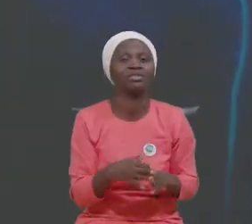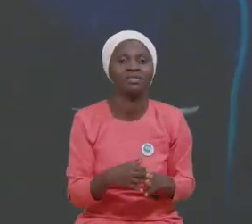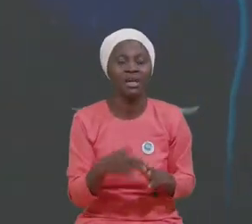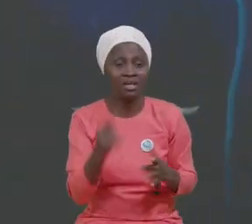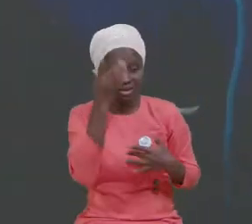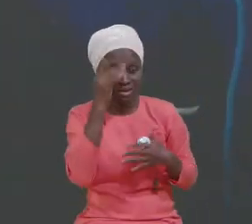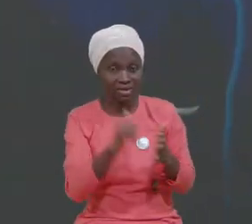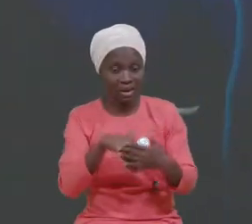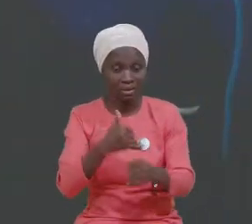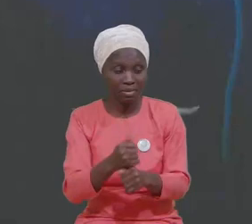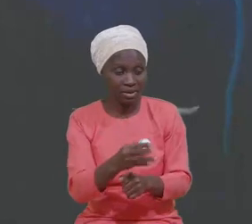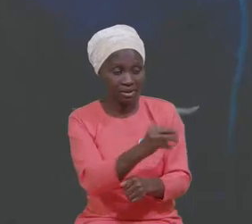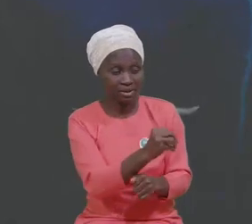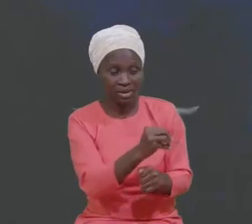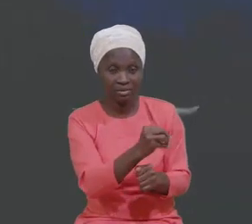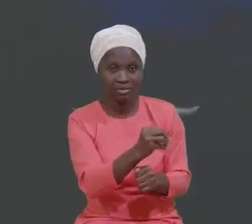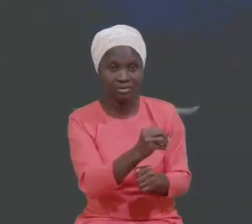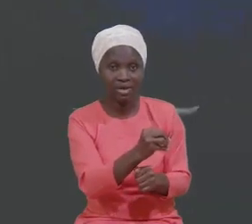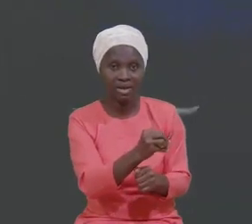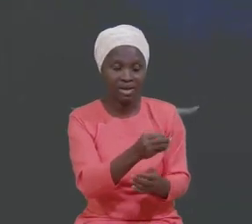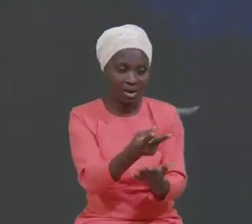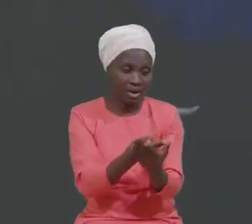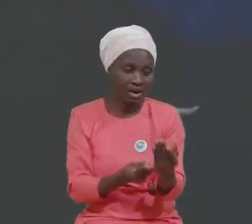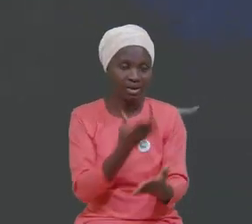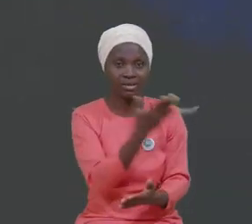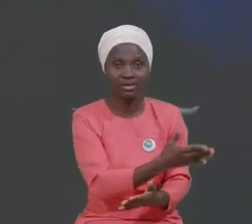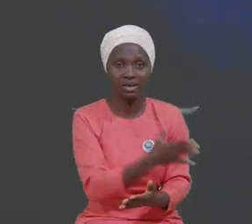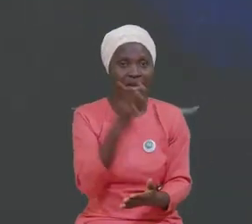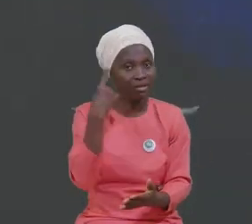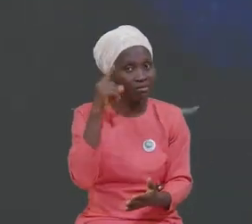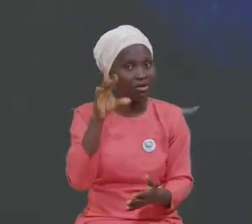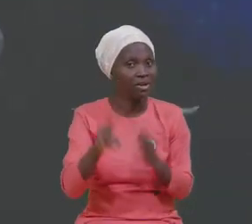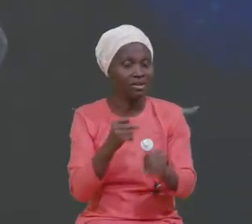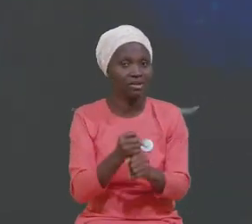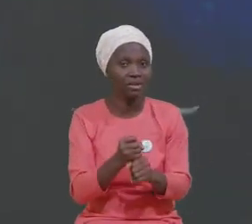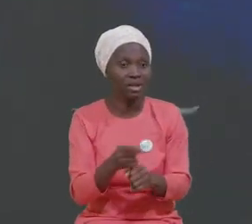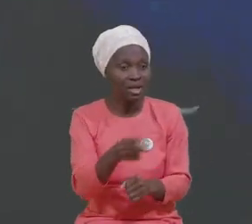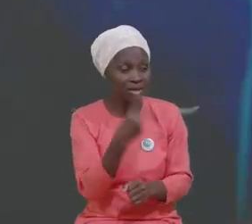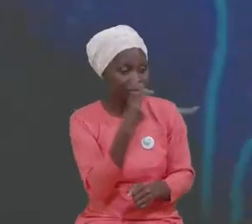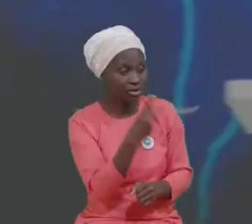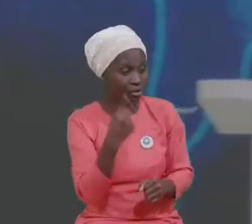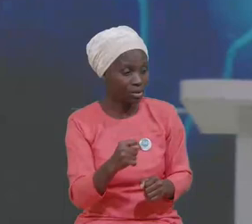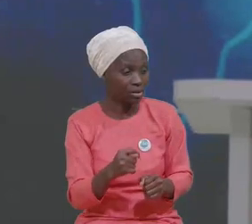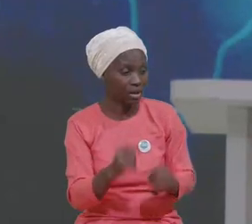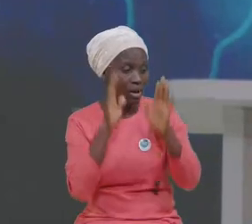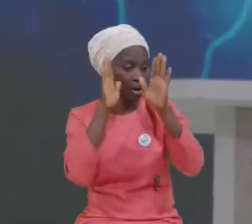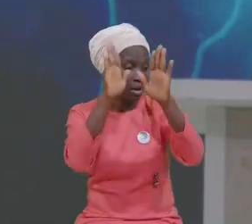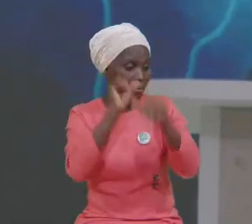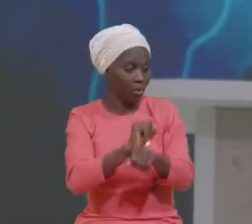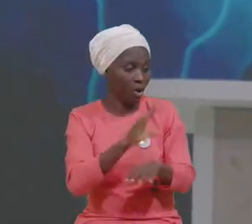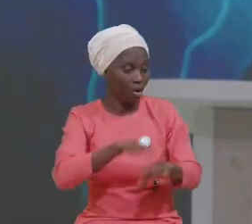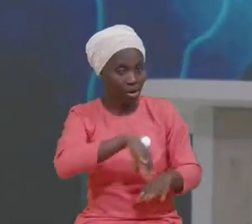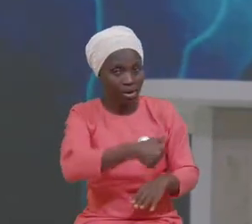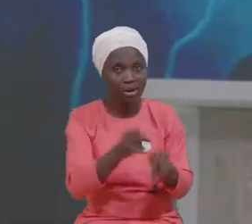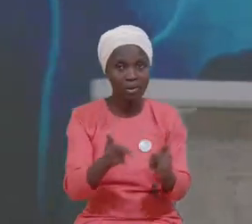les amena à se coucher là-bas, désespérés pendant 8 ans. Mais ils ont vu la manifestation sur une autre